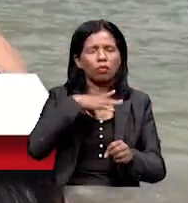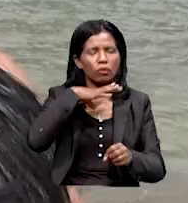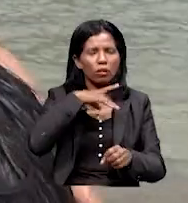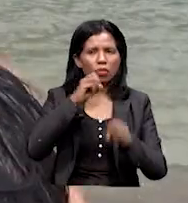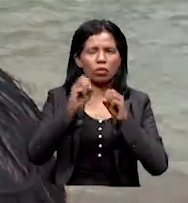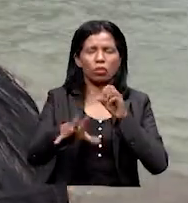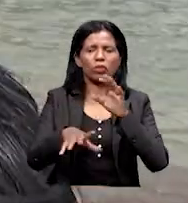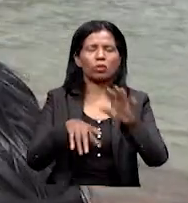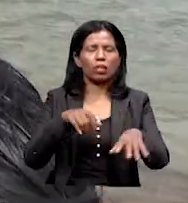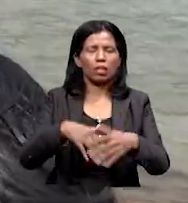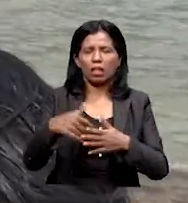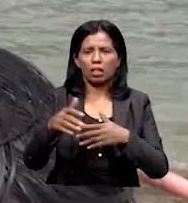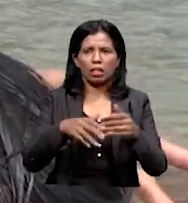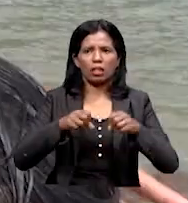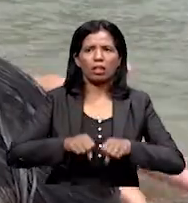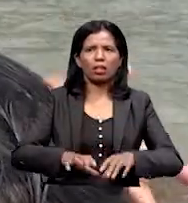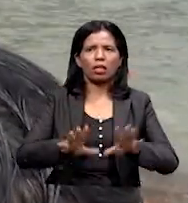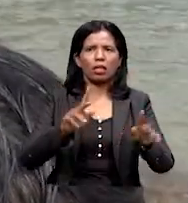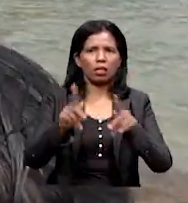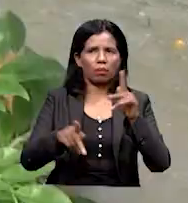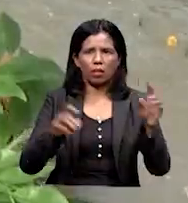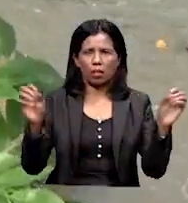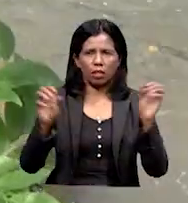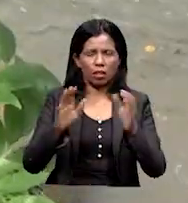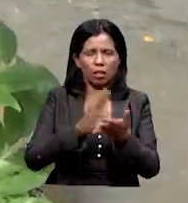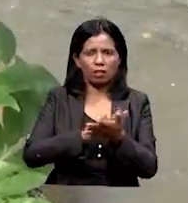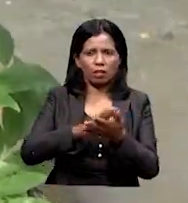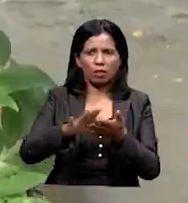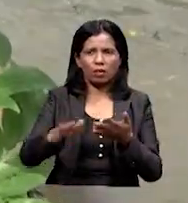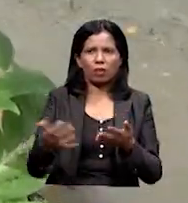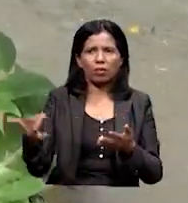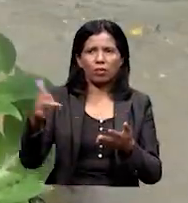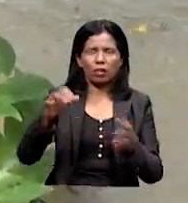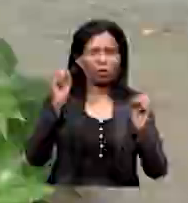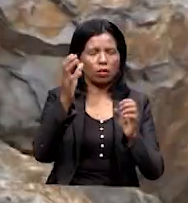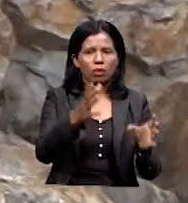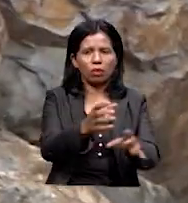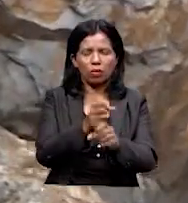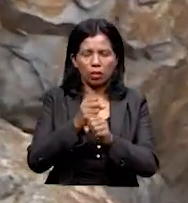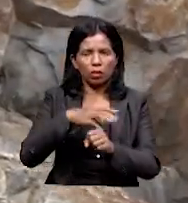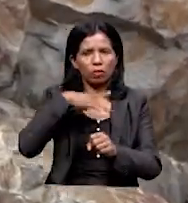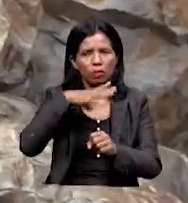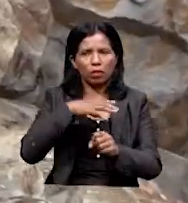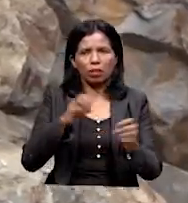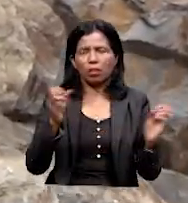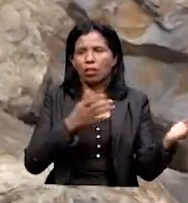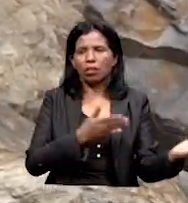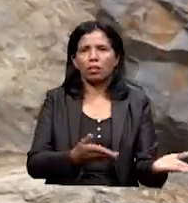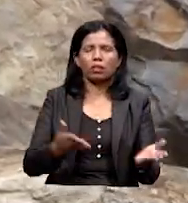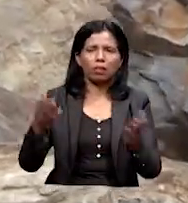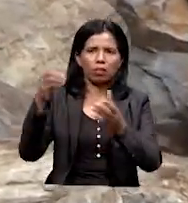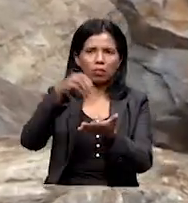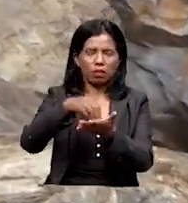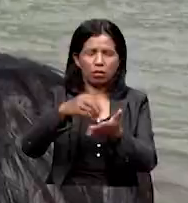ta sibu tamba e malaia consciência tu hamos. Mas sira lori te foi mai te pois sira la ten lor sira foi pa tau ni